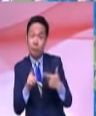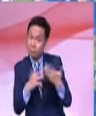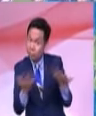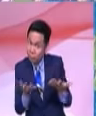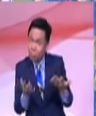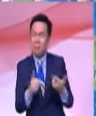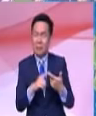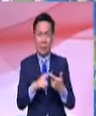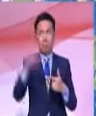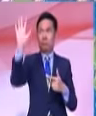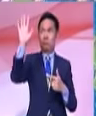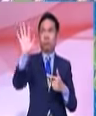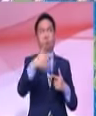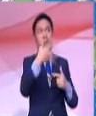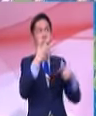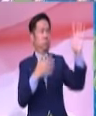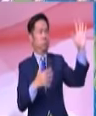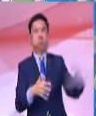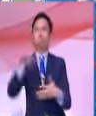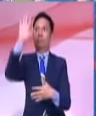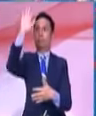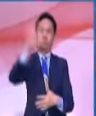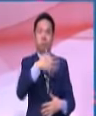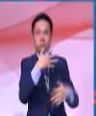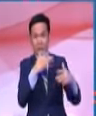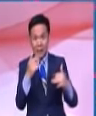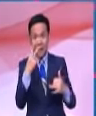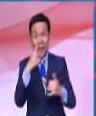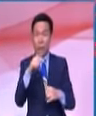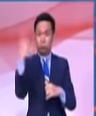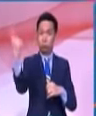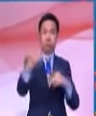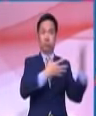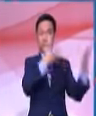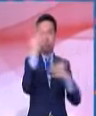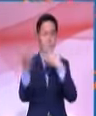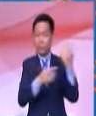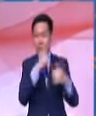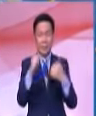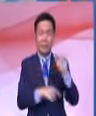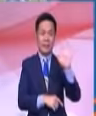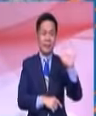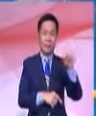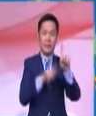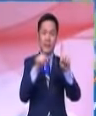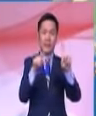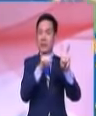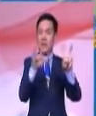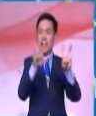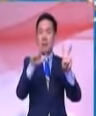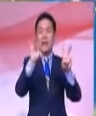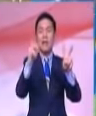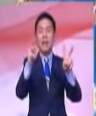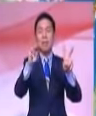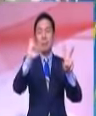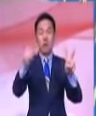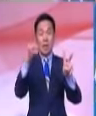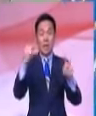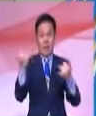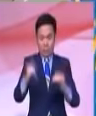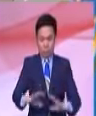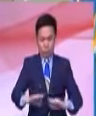adalah pelbagai hala dengan kelajuan sekitar 5 hingga 20 km/jam, disokong juga dengan kadar